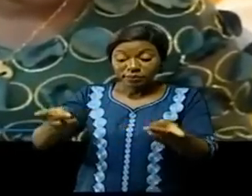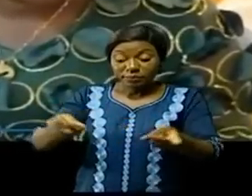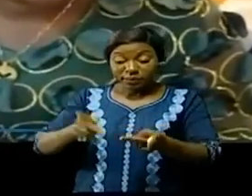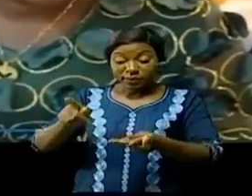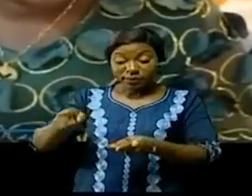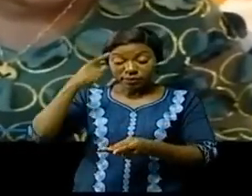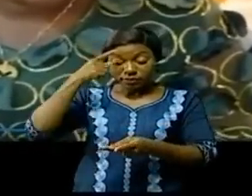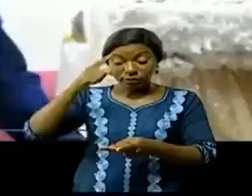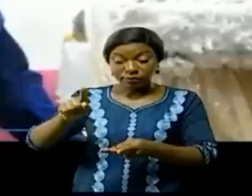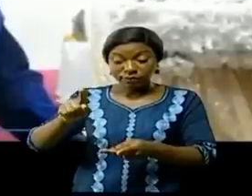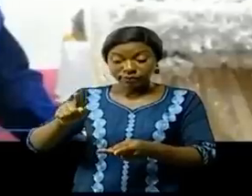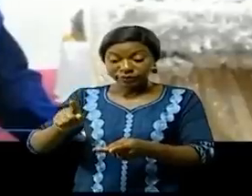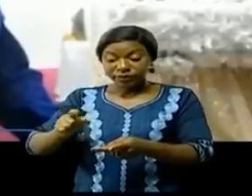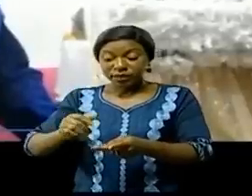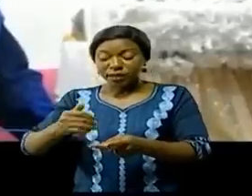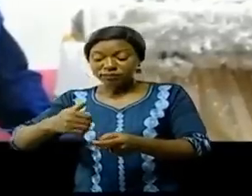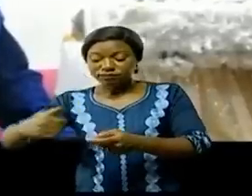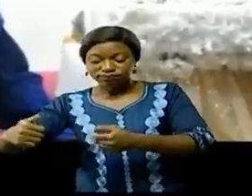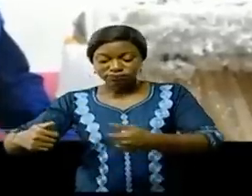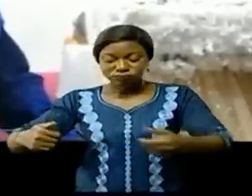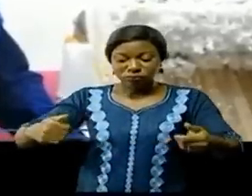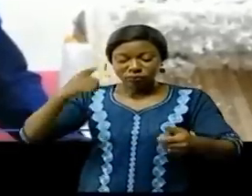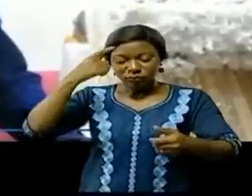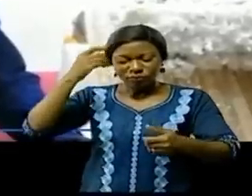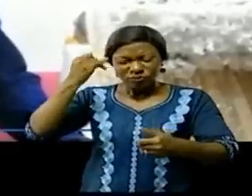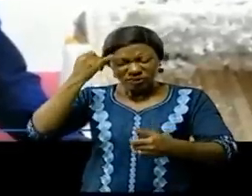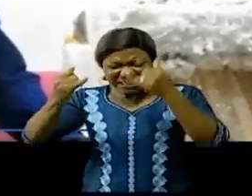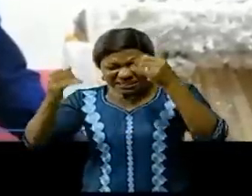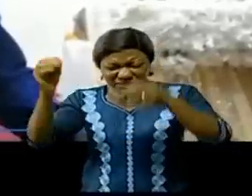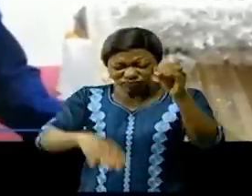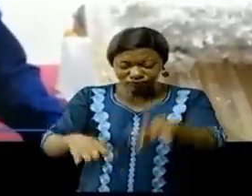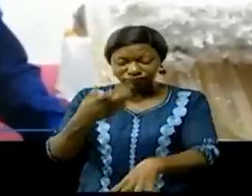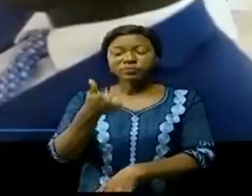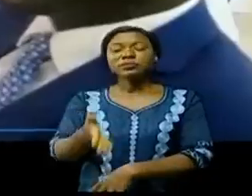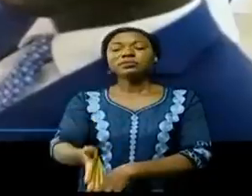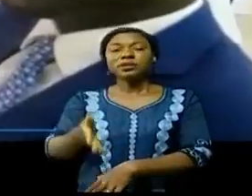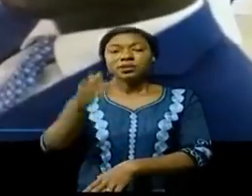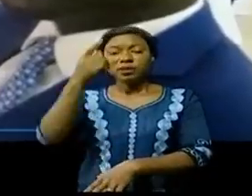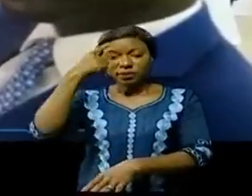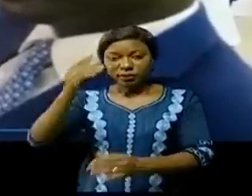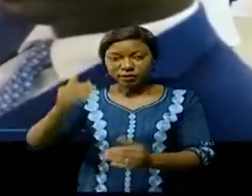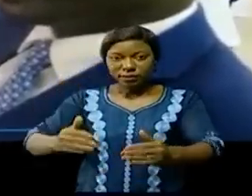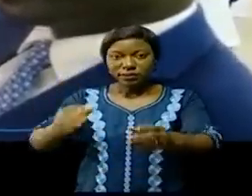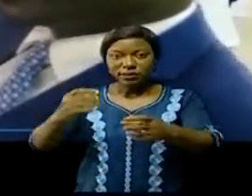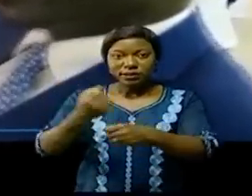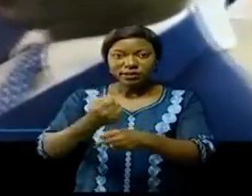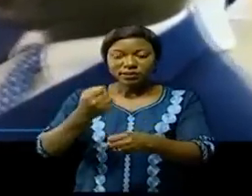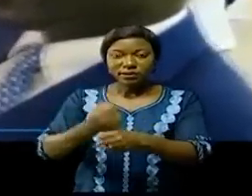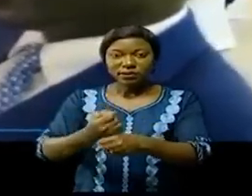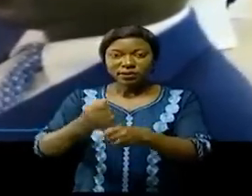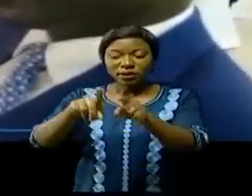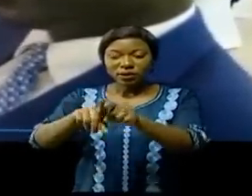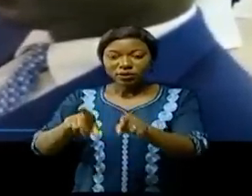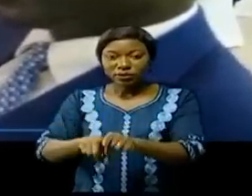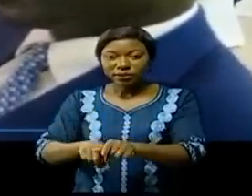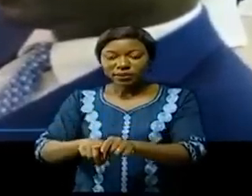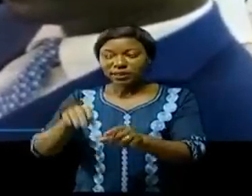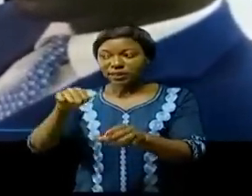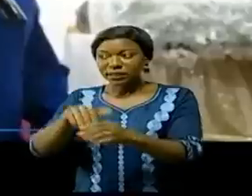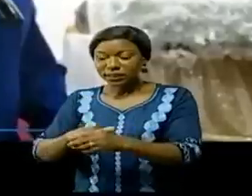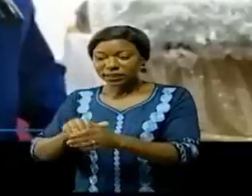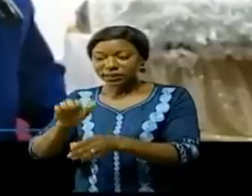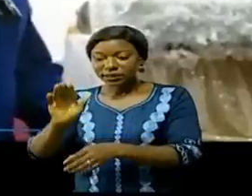débat tripartite pour les grandes orientations en matière du travail dans la province. La